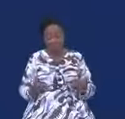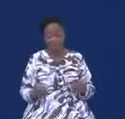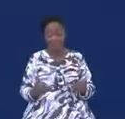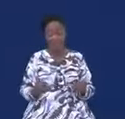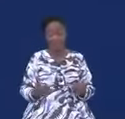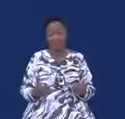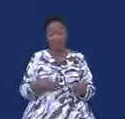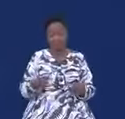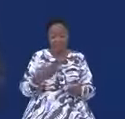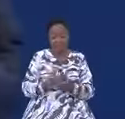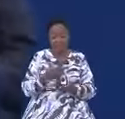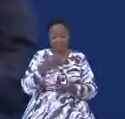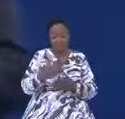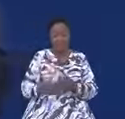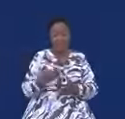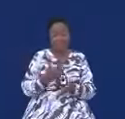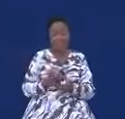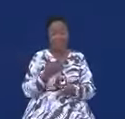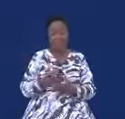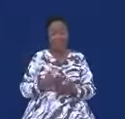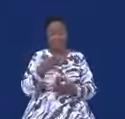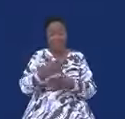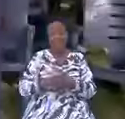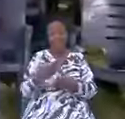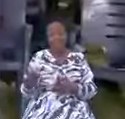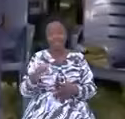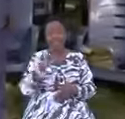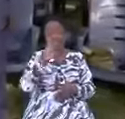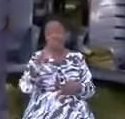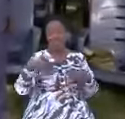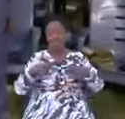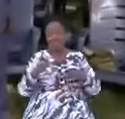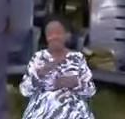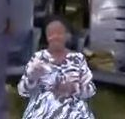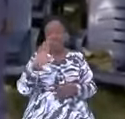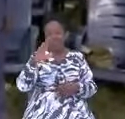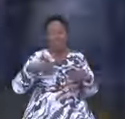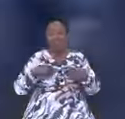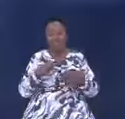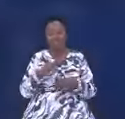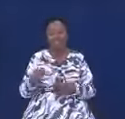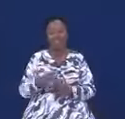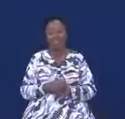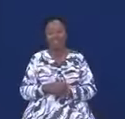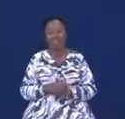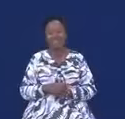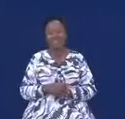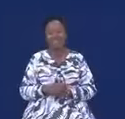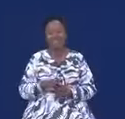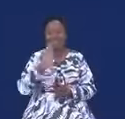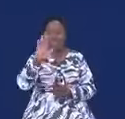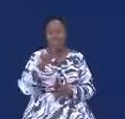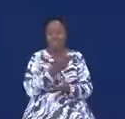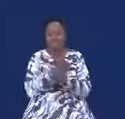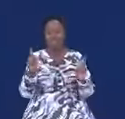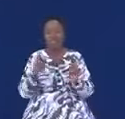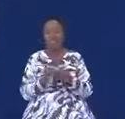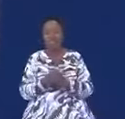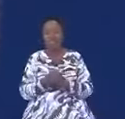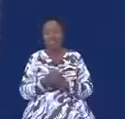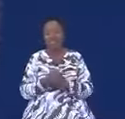ta cure à guérison la délivrance d'un miracle